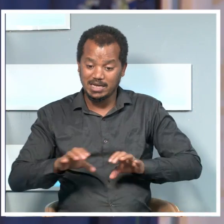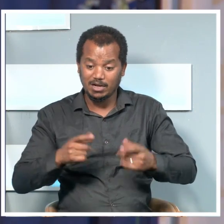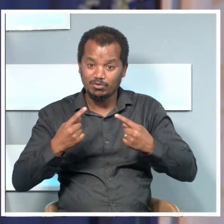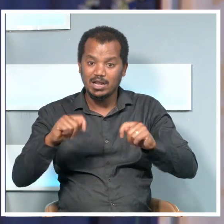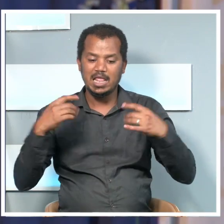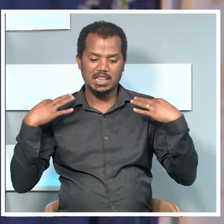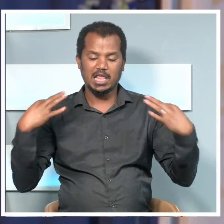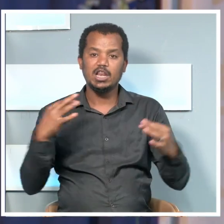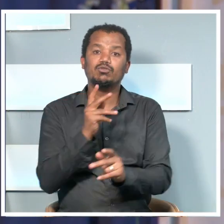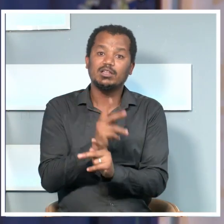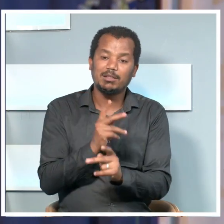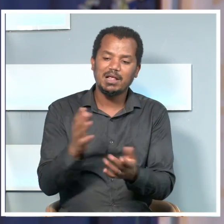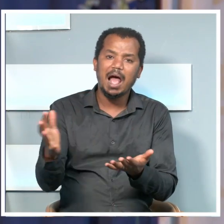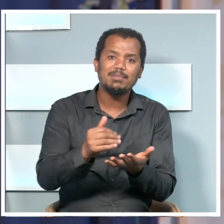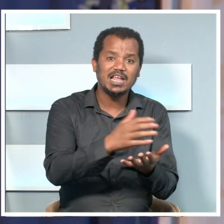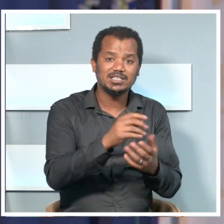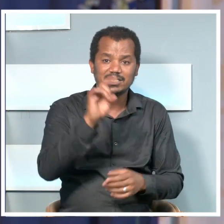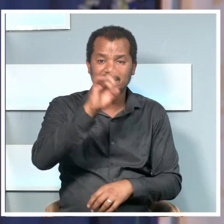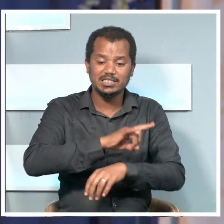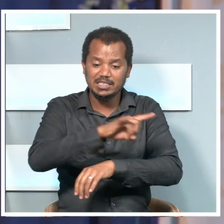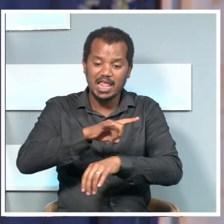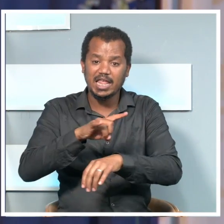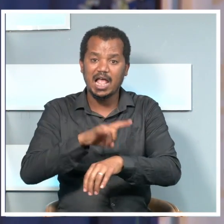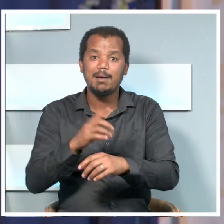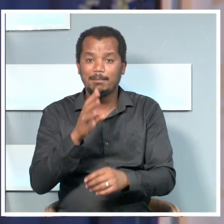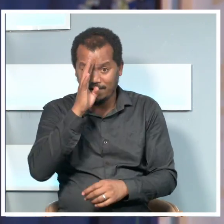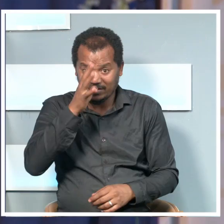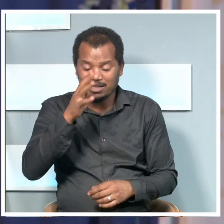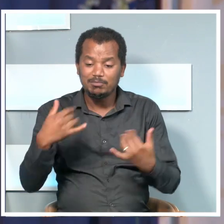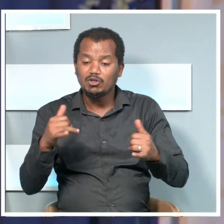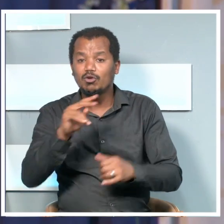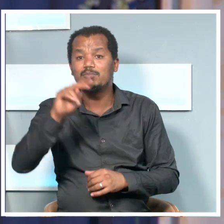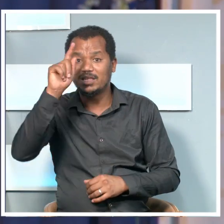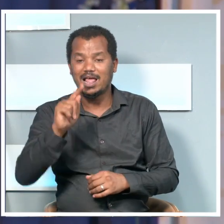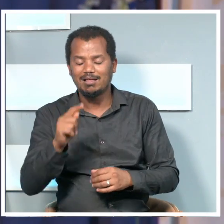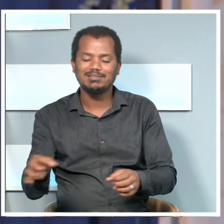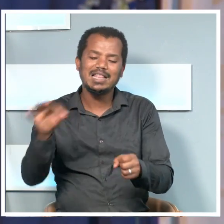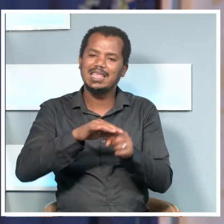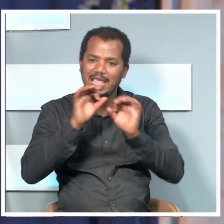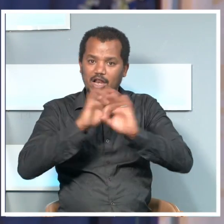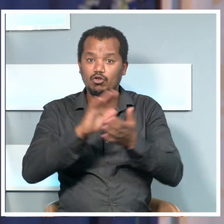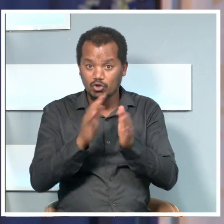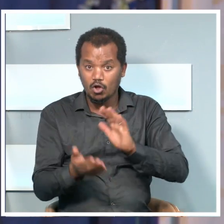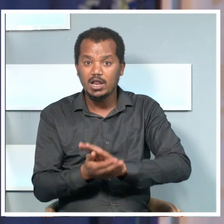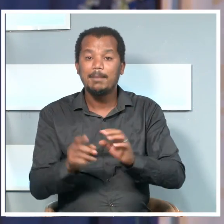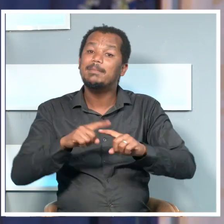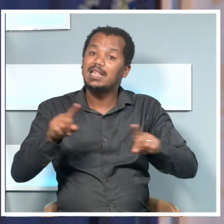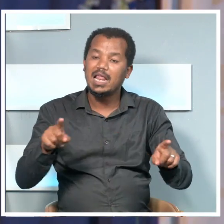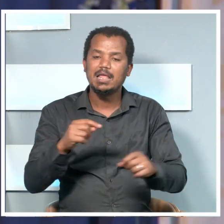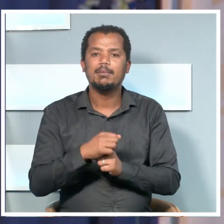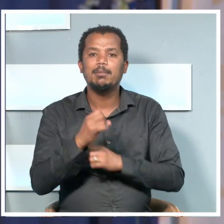ውስጥ ጤንነቱ የተጠበቀ አምራች ዜጋ መፍጠር የሚጫወተው ሚና ተተኪ የሌለው ሲሆን